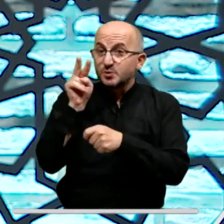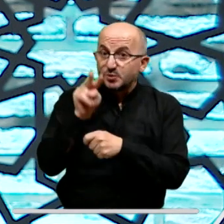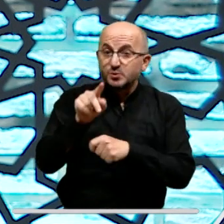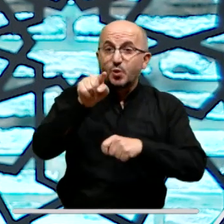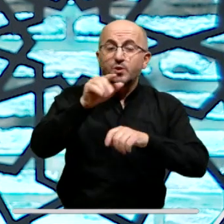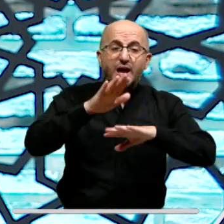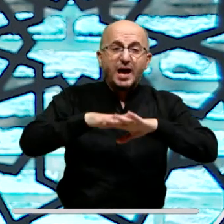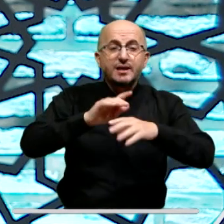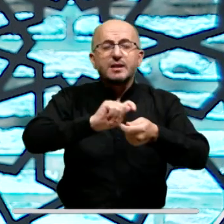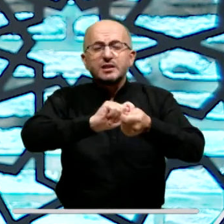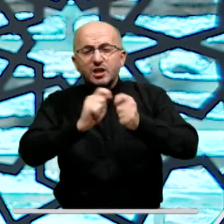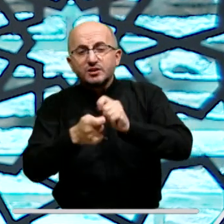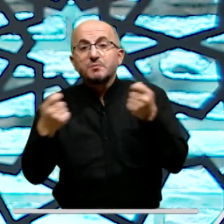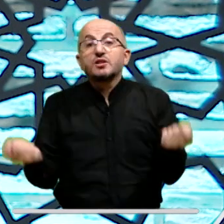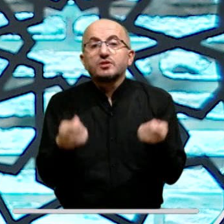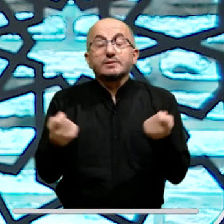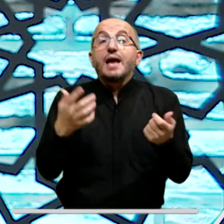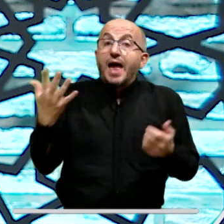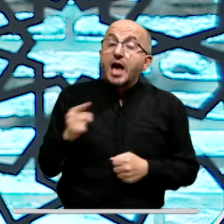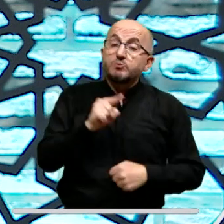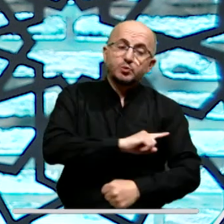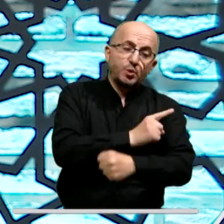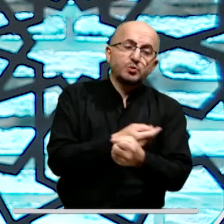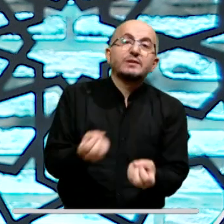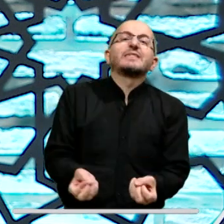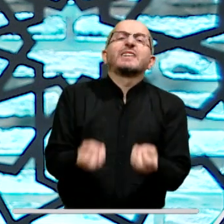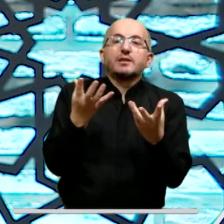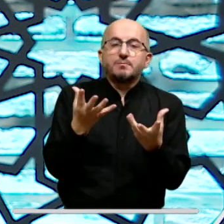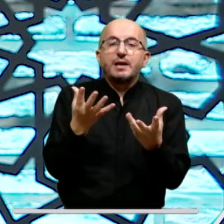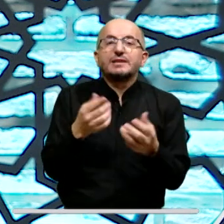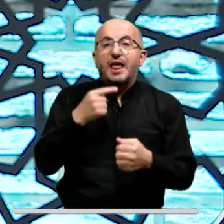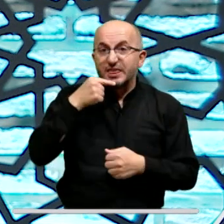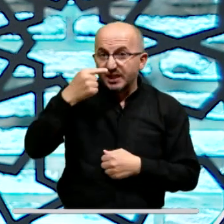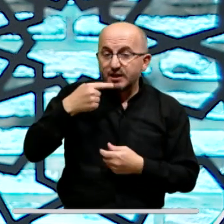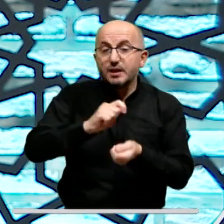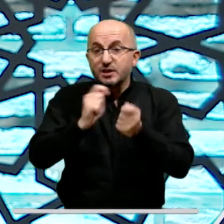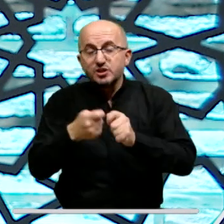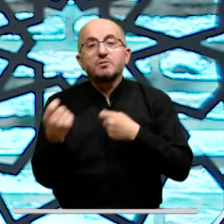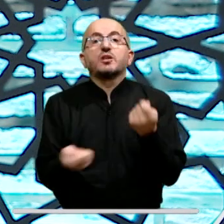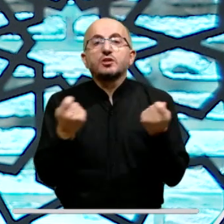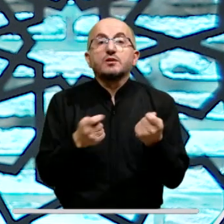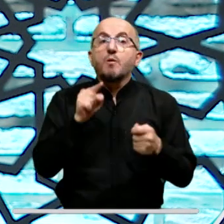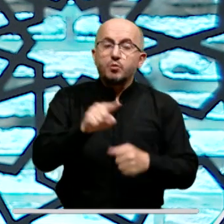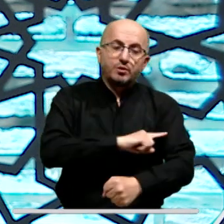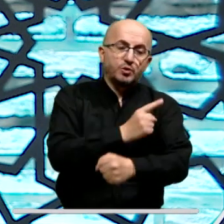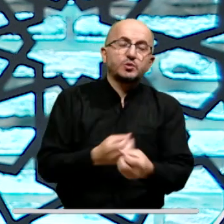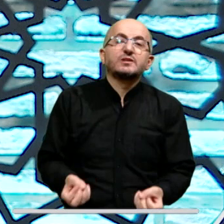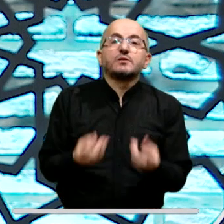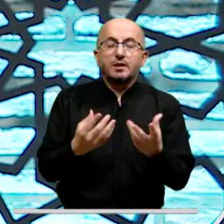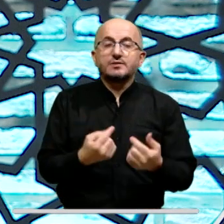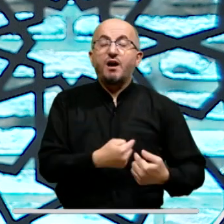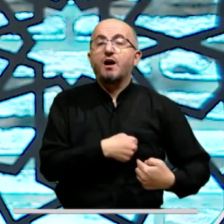onu eliyle değiştirmeye çalışsın. Eğer buna da gücü yetmezse diliyle değiştirmeye çalışsın. Buna da gücü